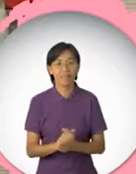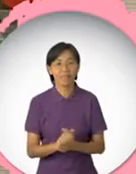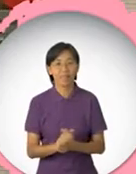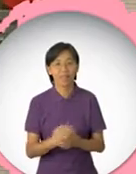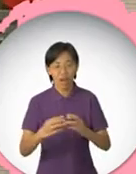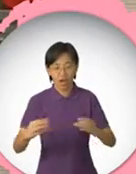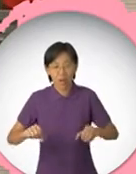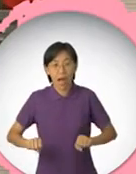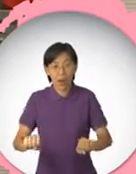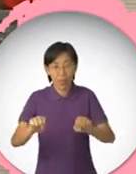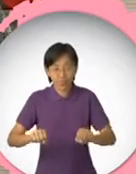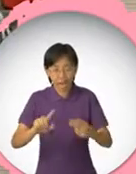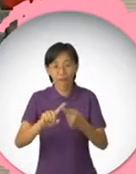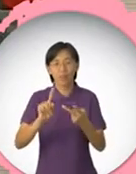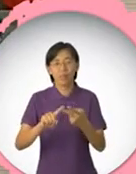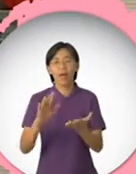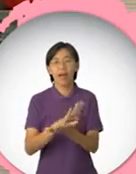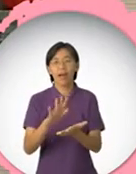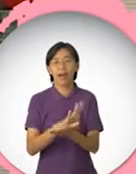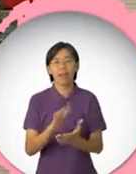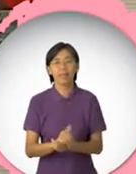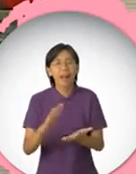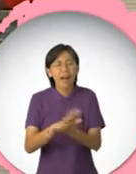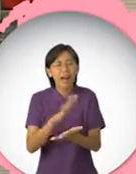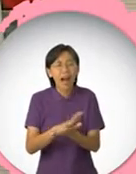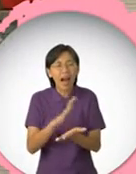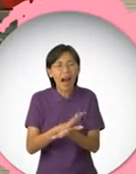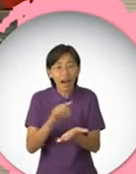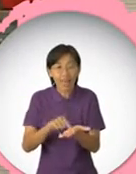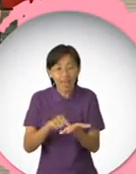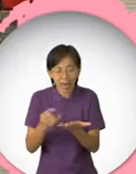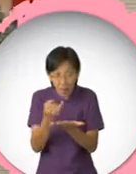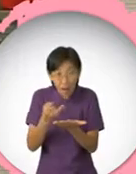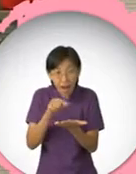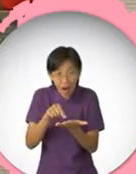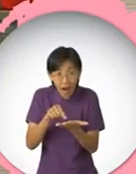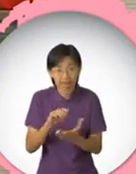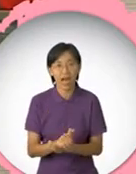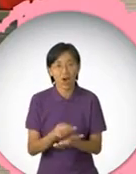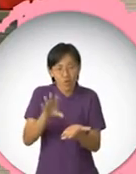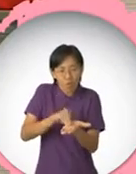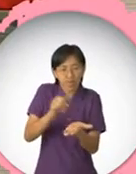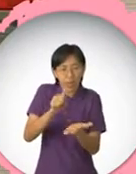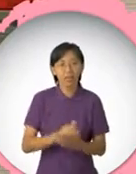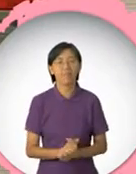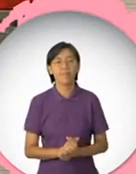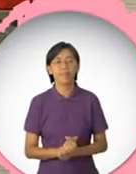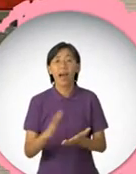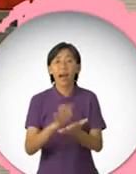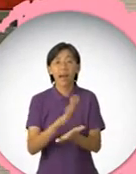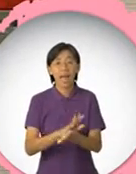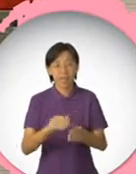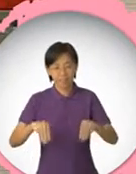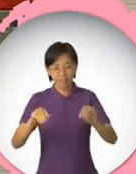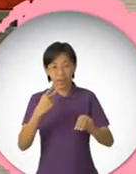งแล้วก็จะมีกระดาษค่ะ ครับกระดาษ ลักษณะของกระดาษลอกลายค่ะ ครับผม นี่นะคะตัวกระดาษเนี่ยจะมีลักษณะ